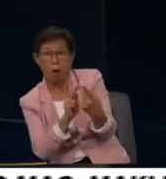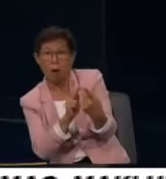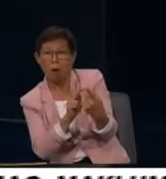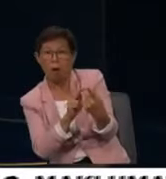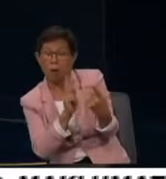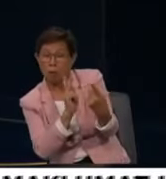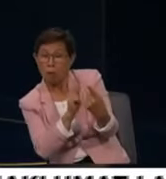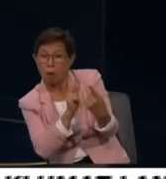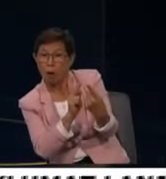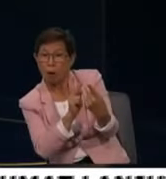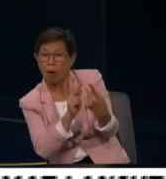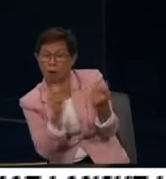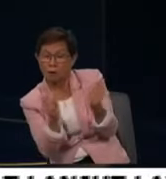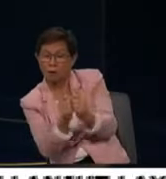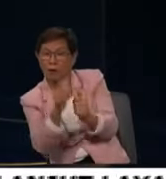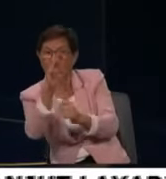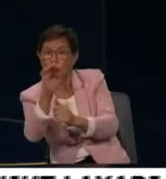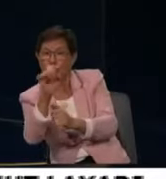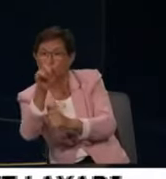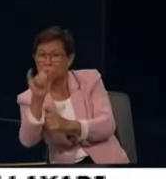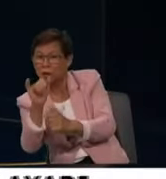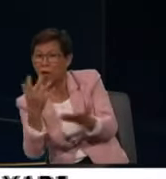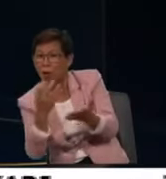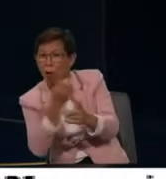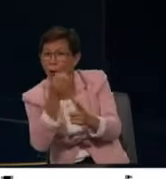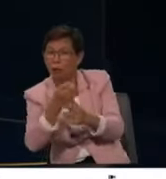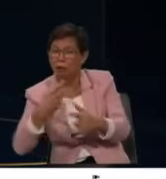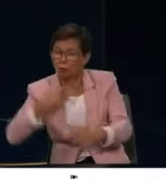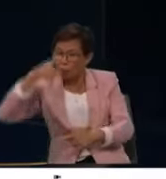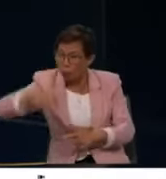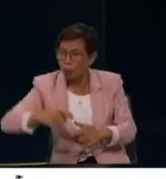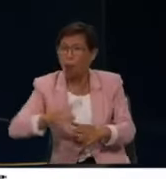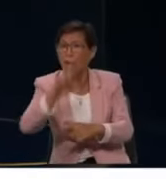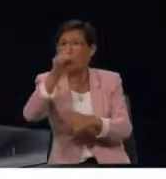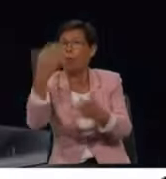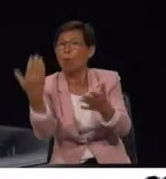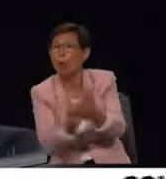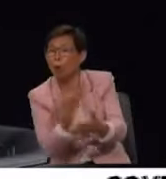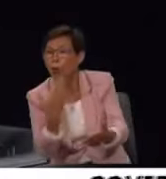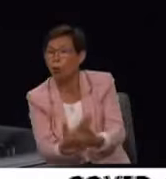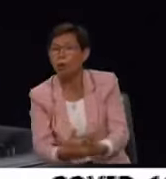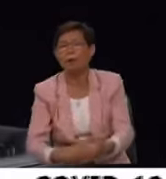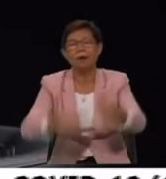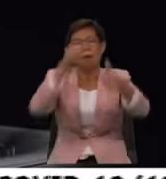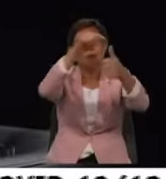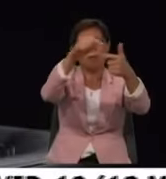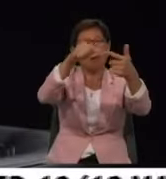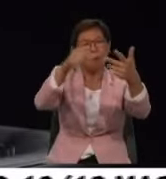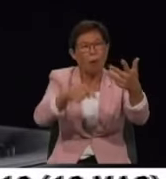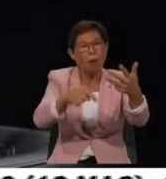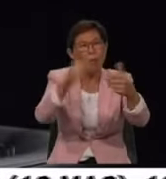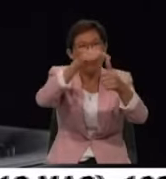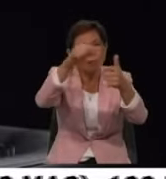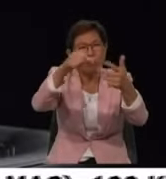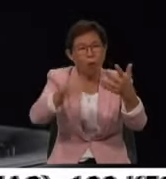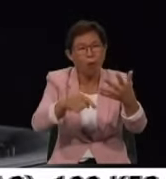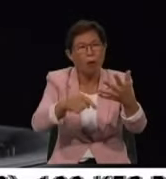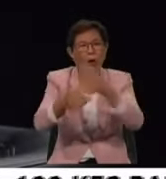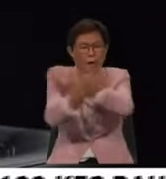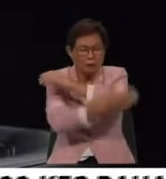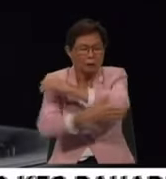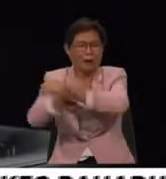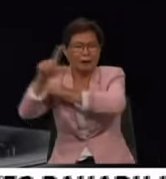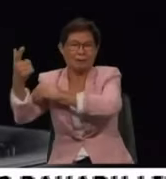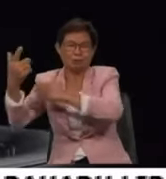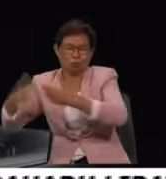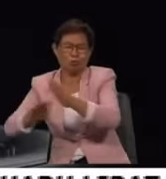hasrat ini juga ataupun kita mungkin perlukan sesuatu yang baru? Ini ini satu ciri-ciri yang ataupun stigma yang dialami oleh negara-negara